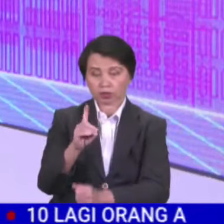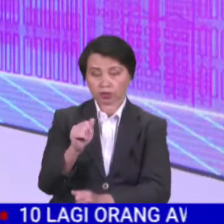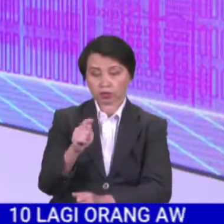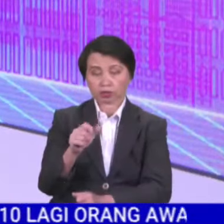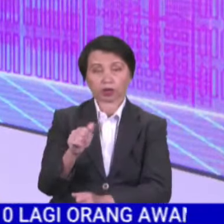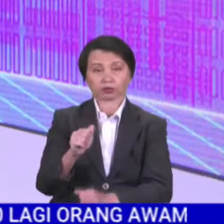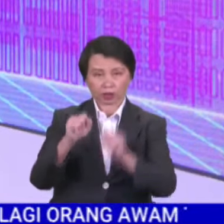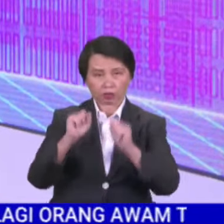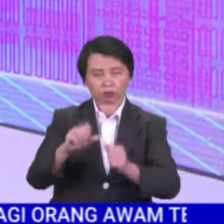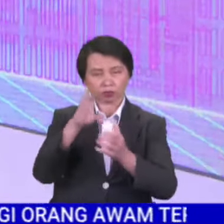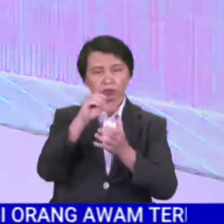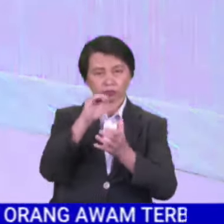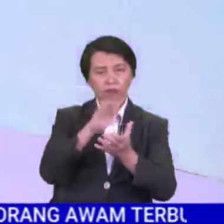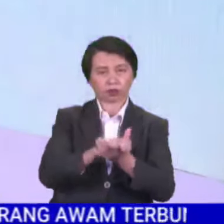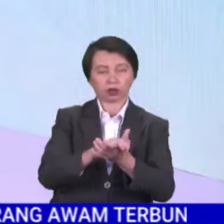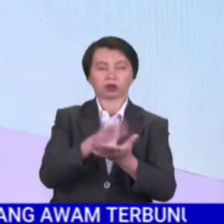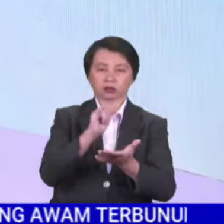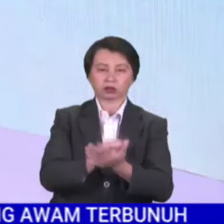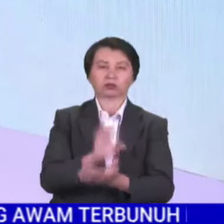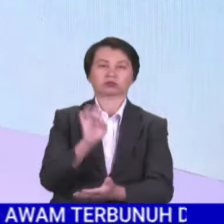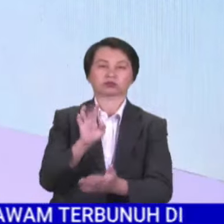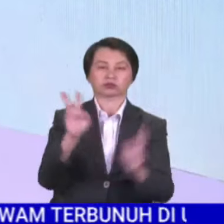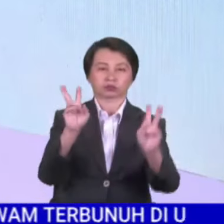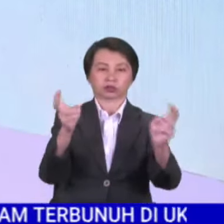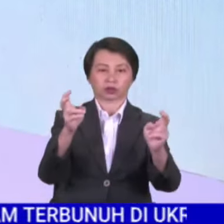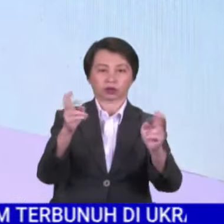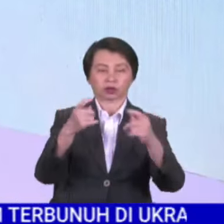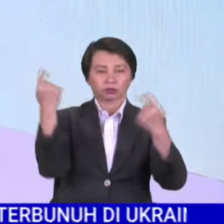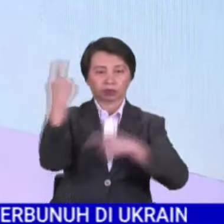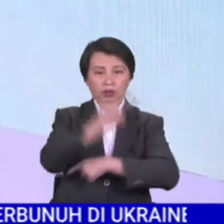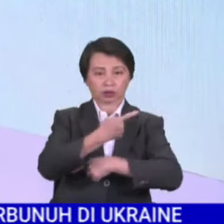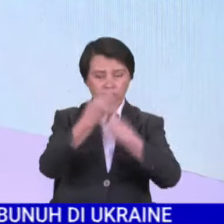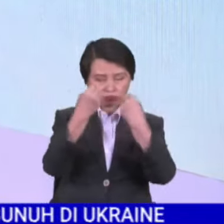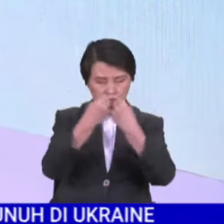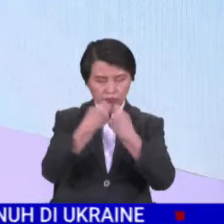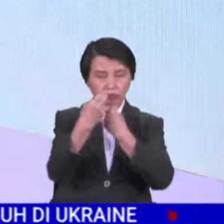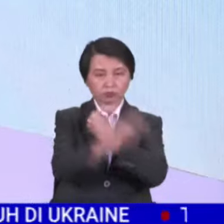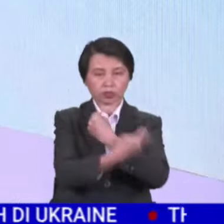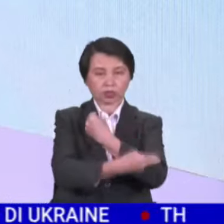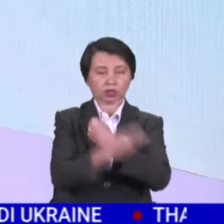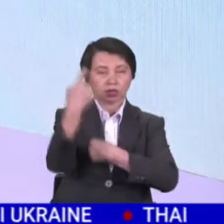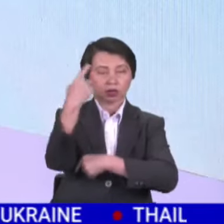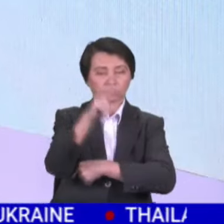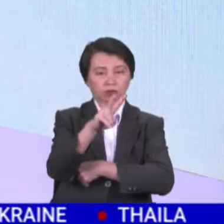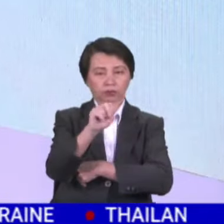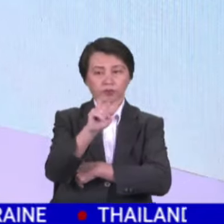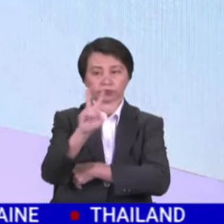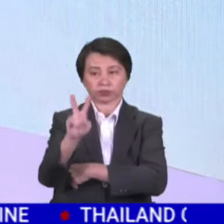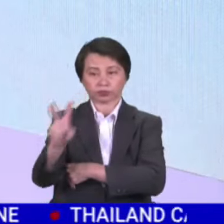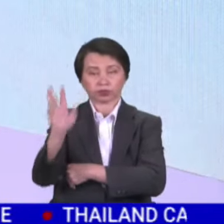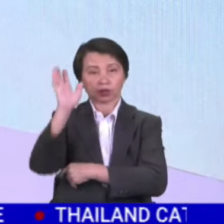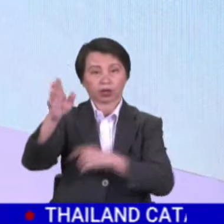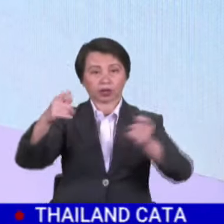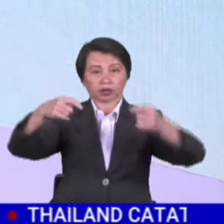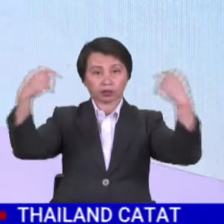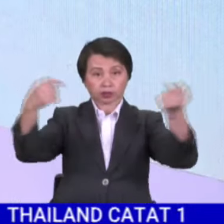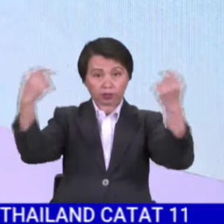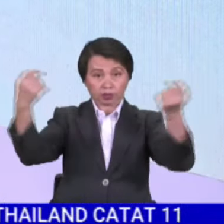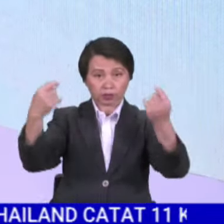boleh dipercayai. Itu merupakan tema sambutan Hari Statistik Negara 2022 yang bakal disambut